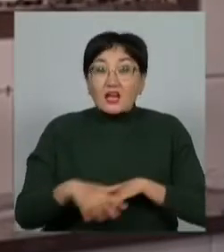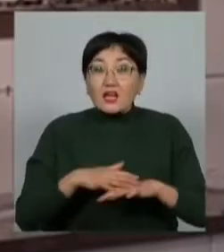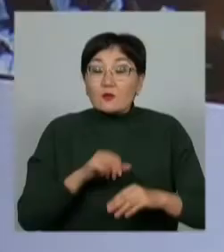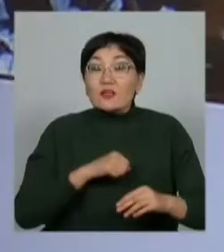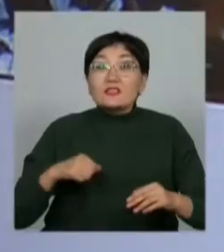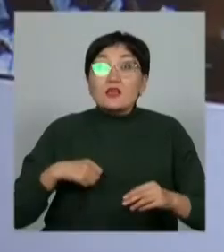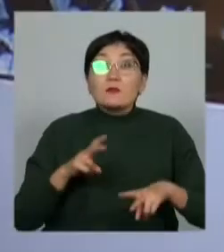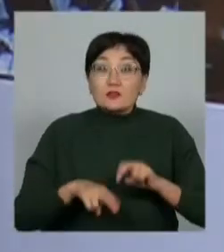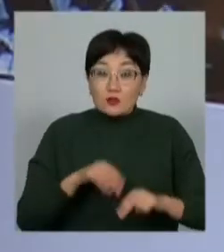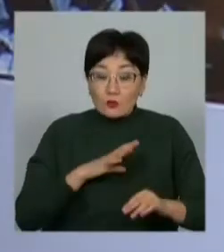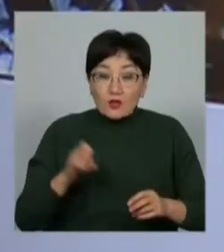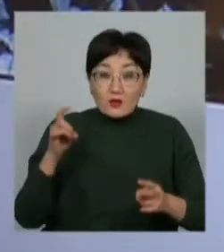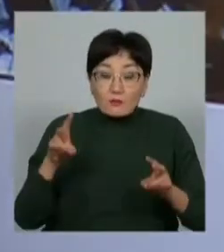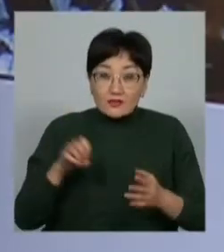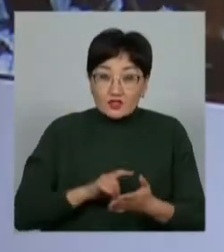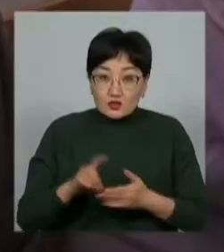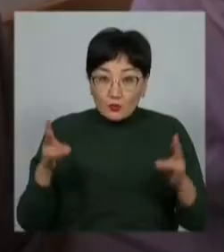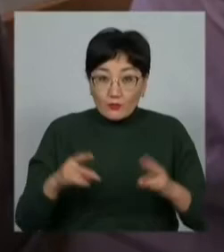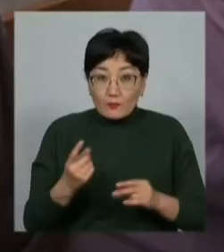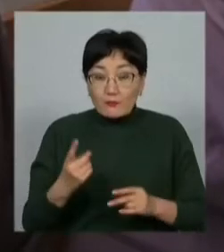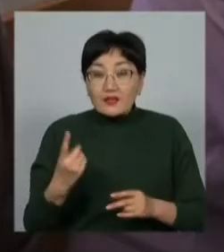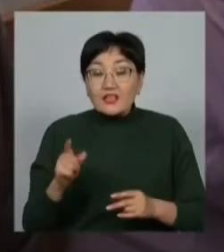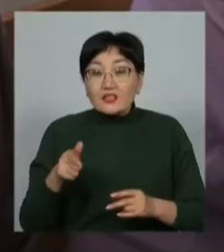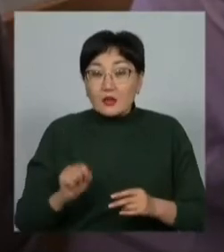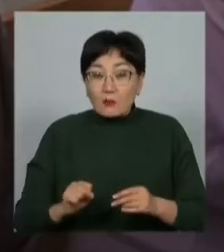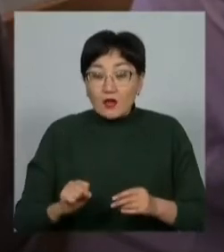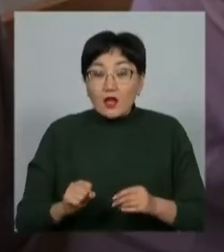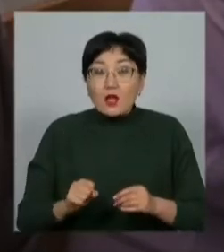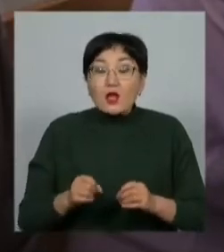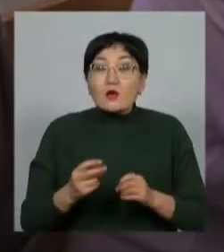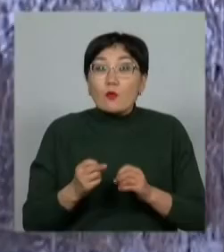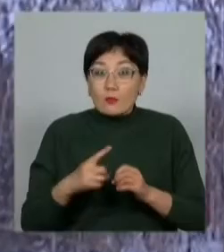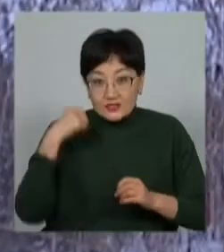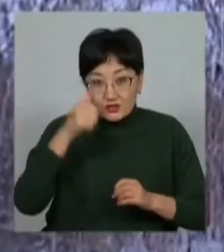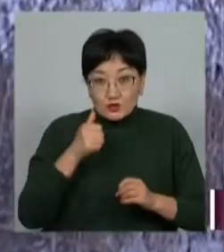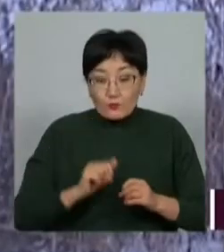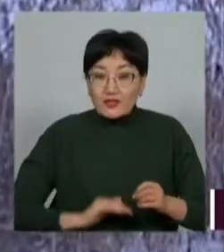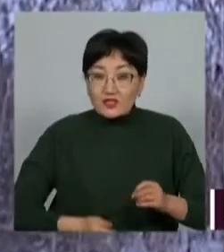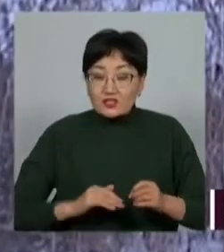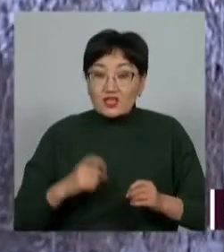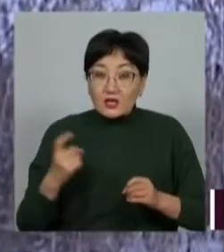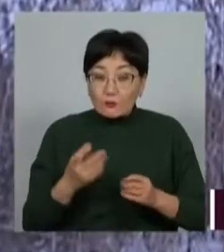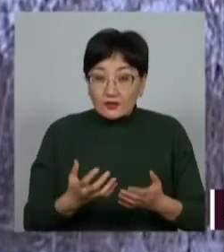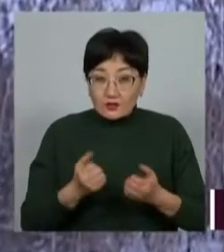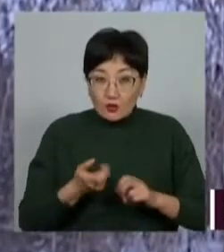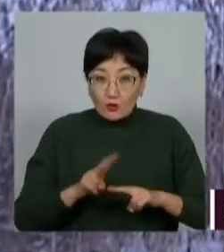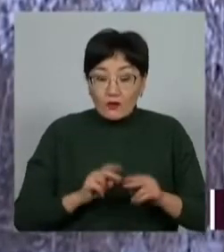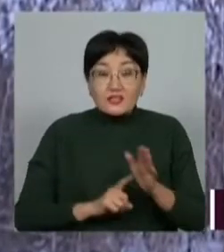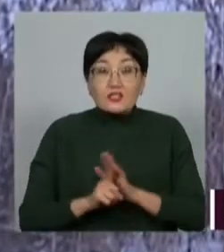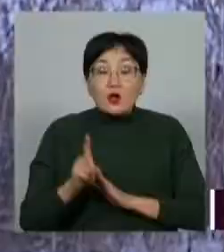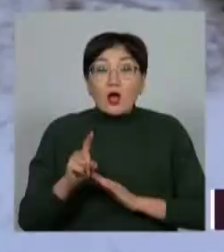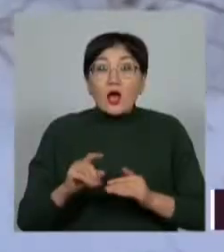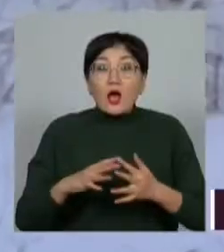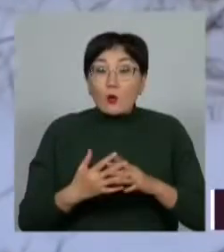салған. Ұшақ құлаған аймақтың 1 гектар 350 сотығы 2011 жылы жеке иелікке өткен. Бұл бастапқыда